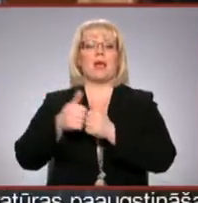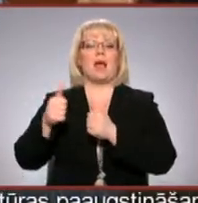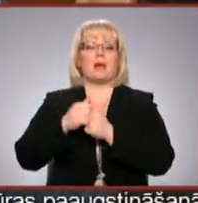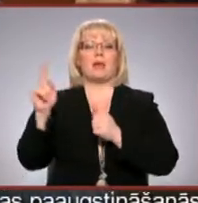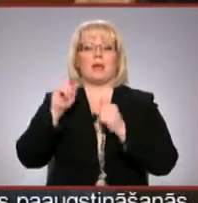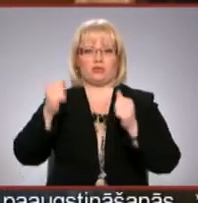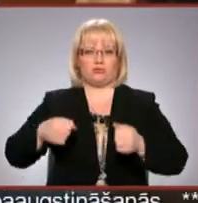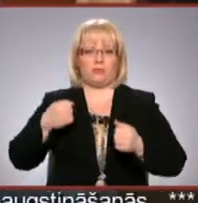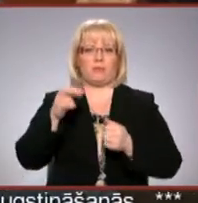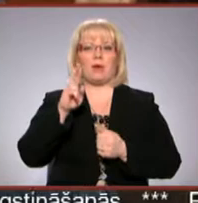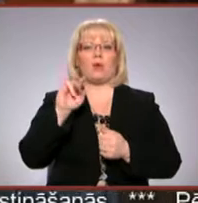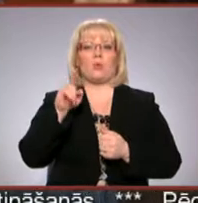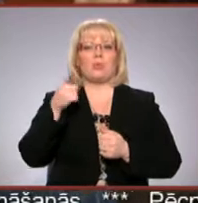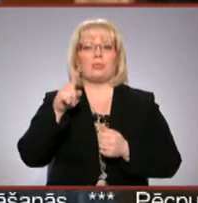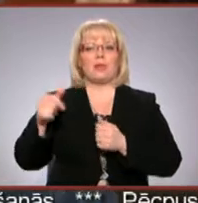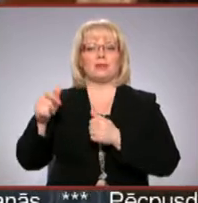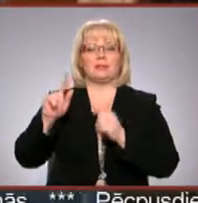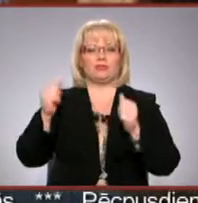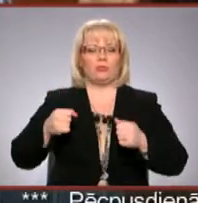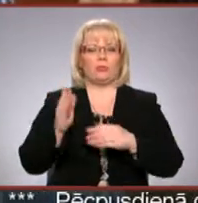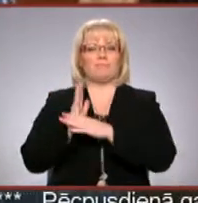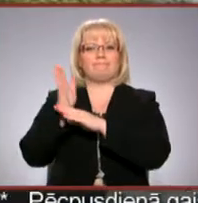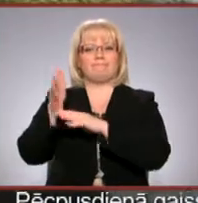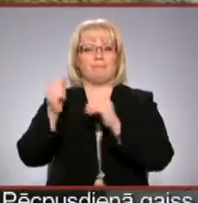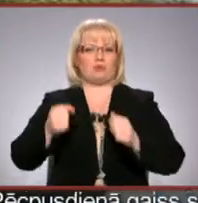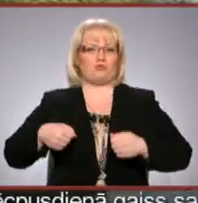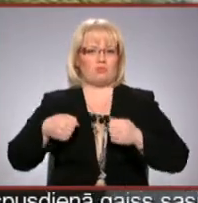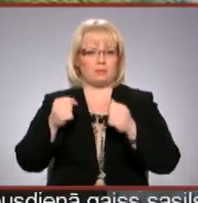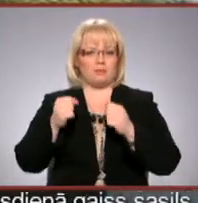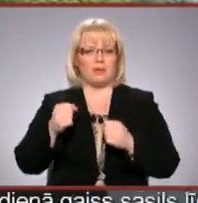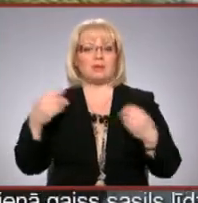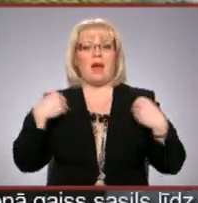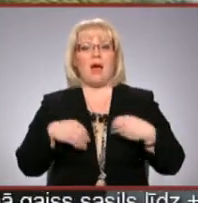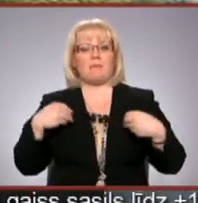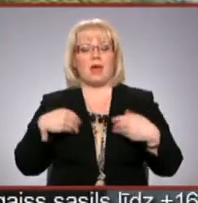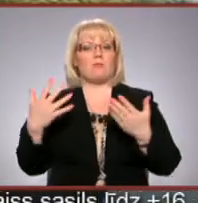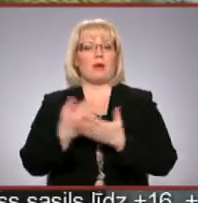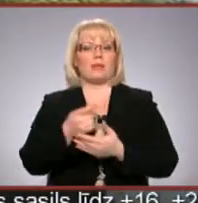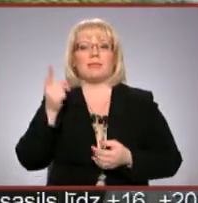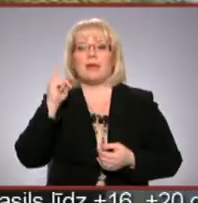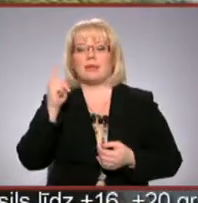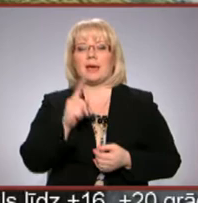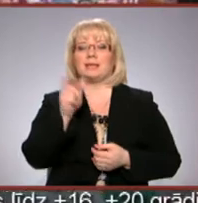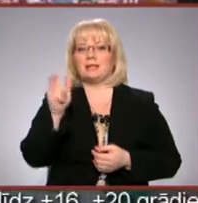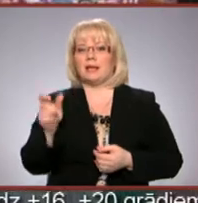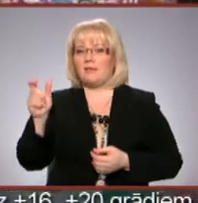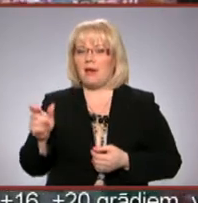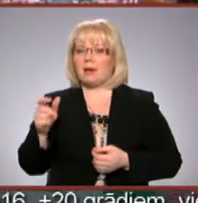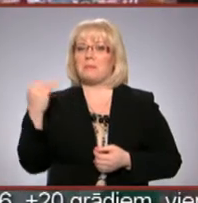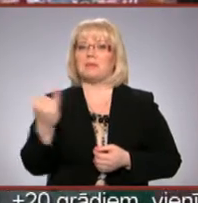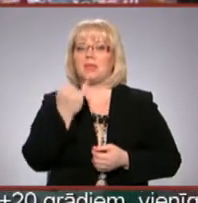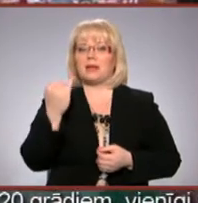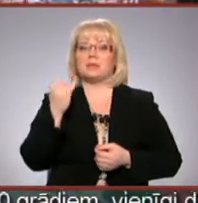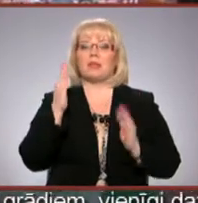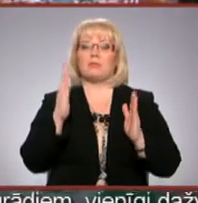tev. Jā, pie Rutas ir šūpols, mēs aiziesim pašūpoties kaimiņos. Apģērbu atradīsiet ne tikai cilvēkiem. Interesanti